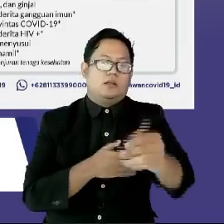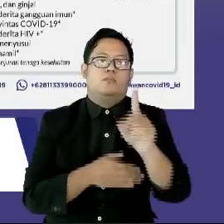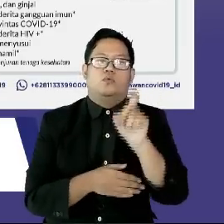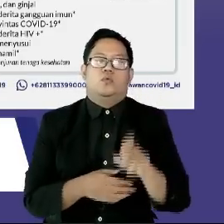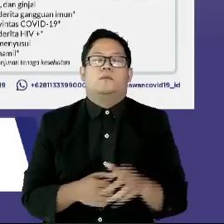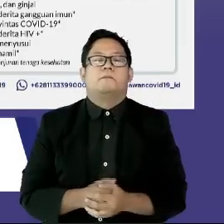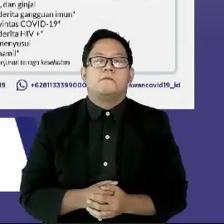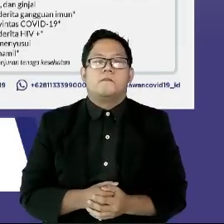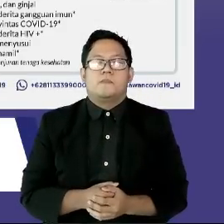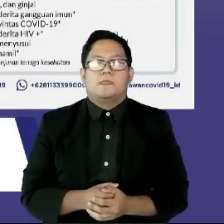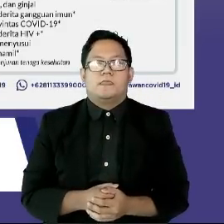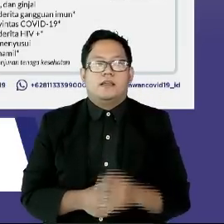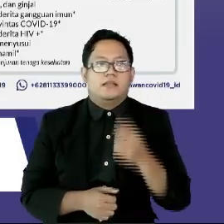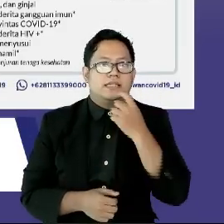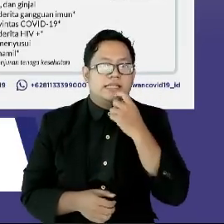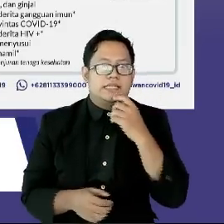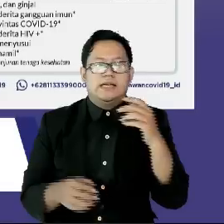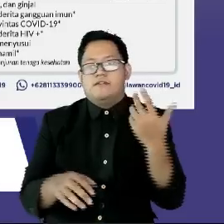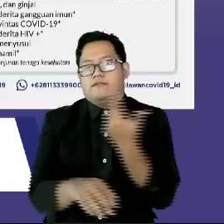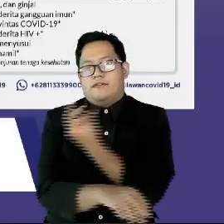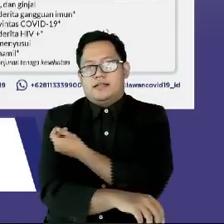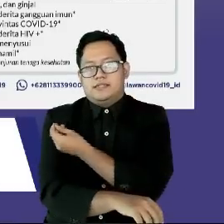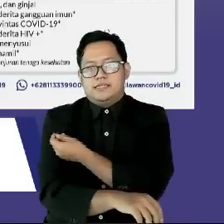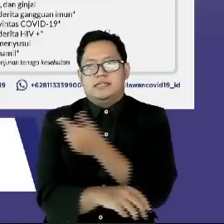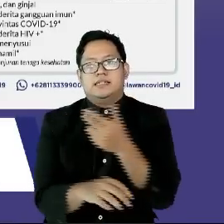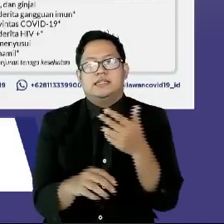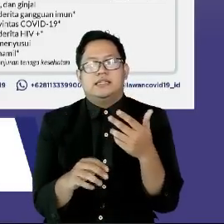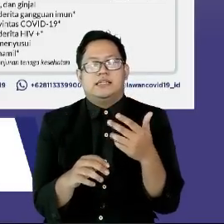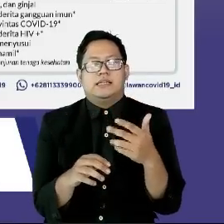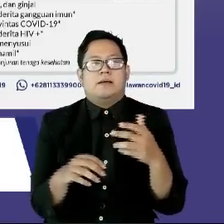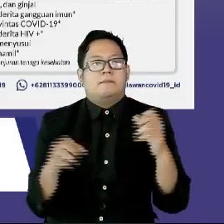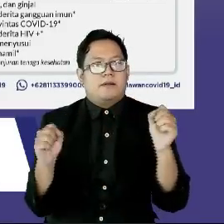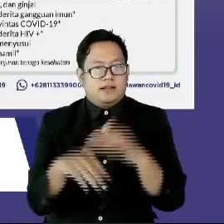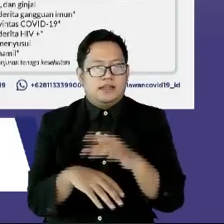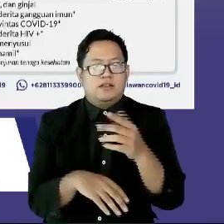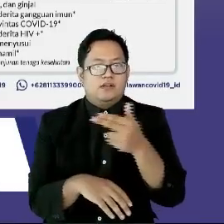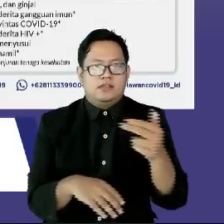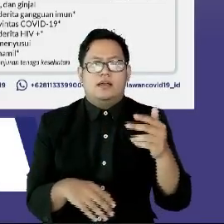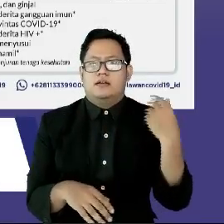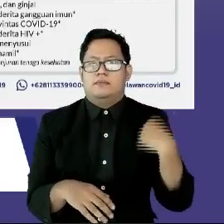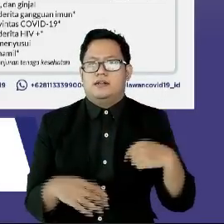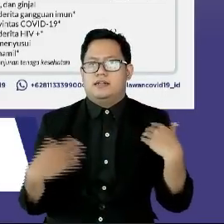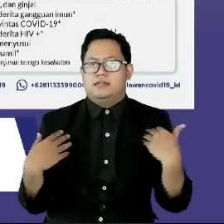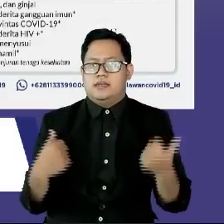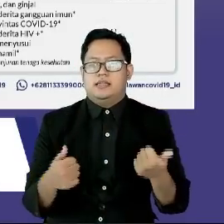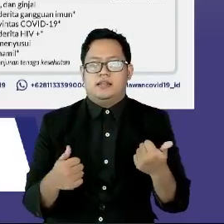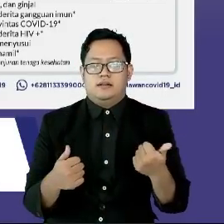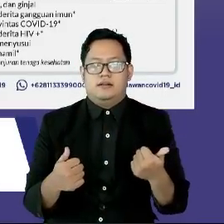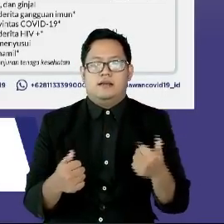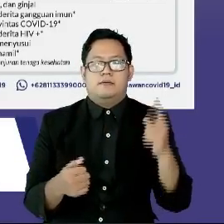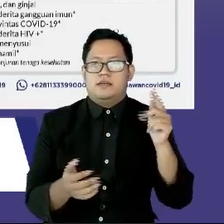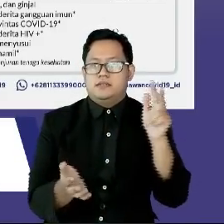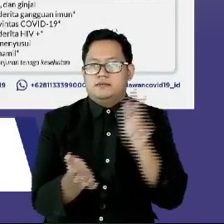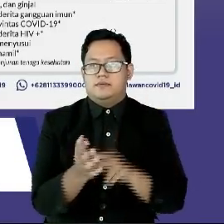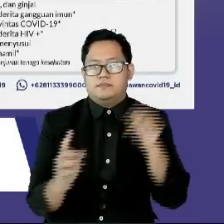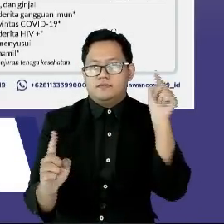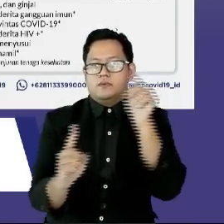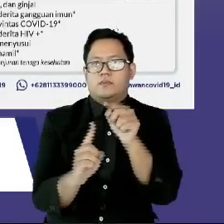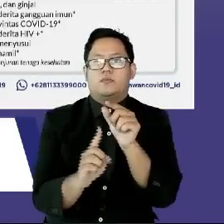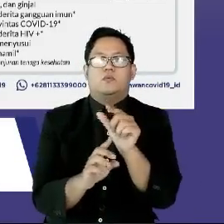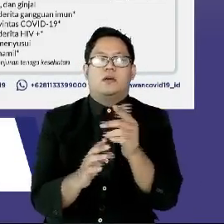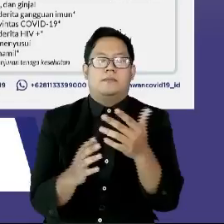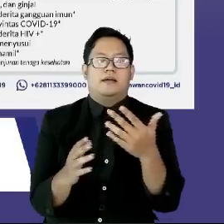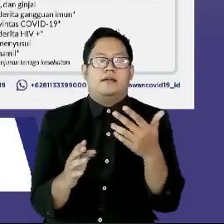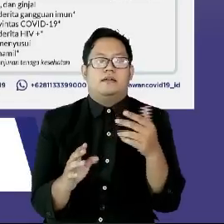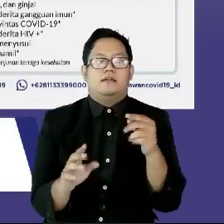praktek mixing vaksin di Indonesia, sejauh ini Kementerian Kesehatan hanya menetapkan peruntukannya untuk booster dosis